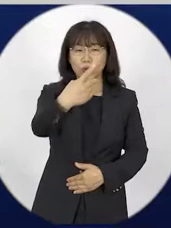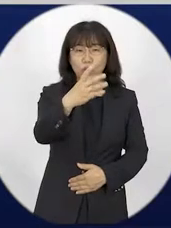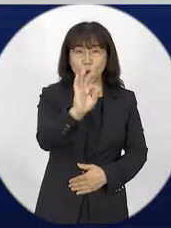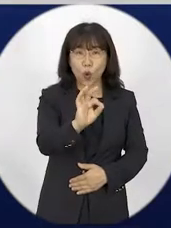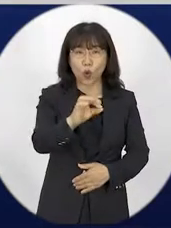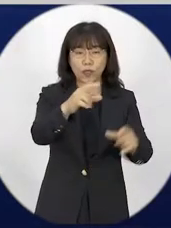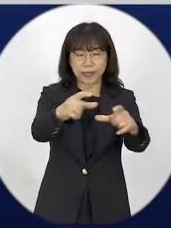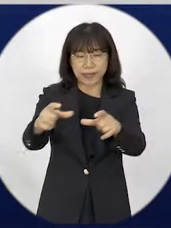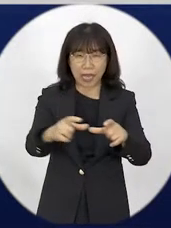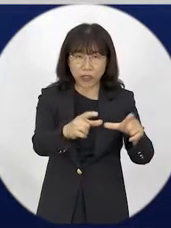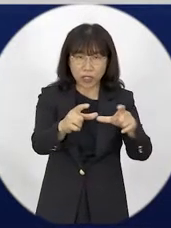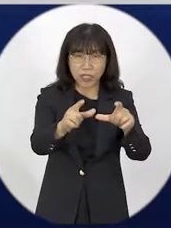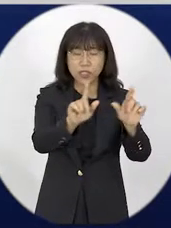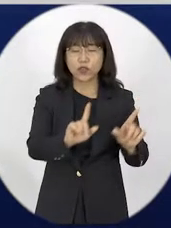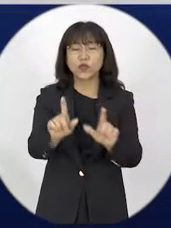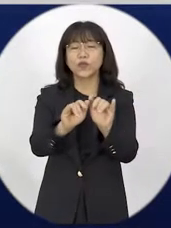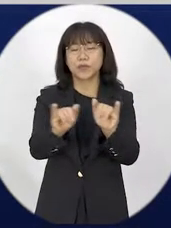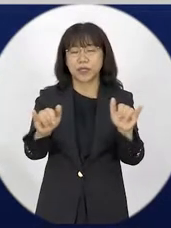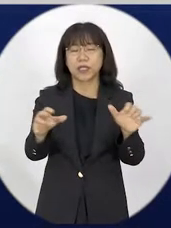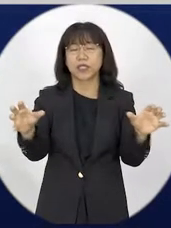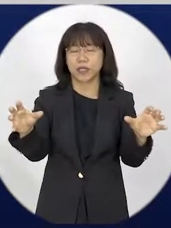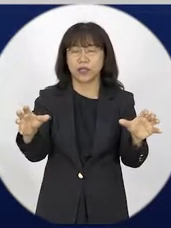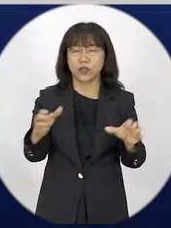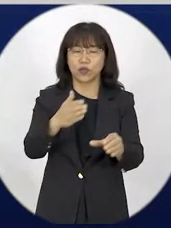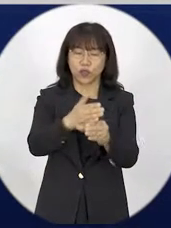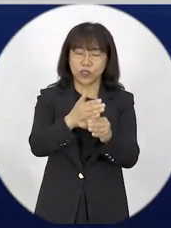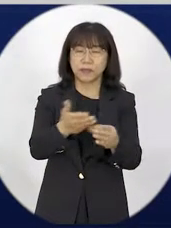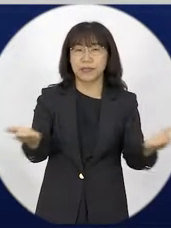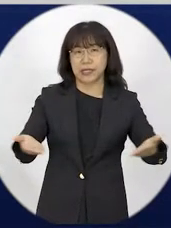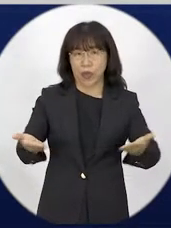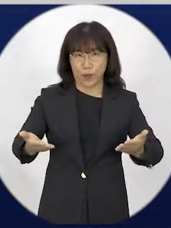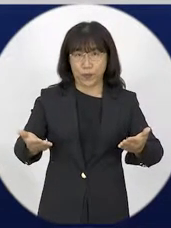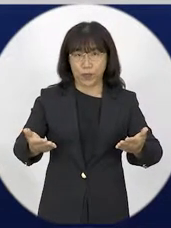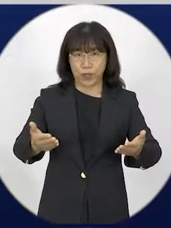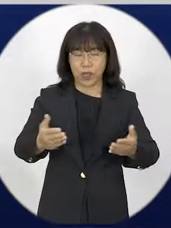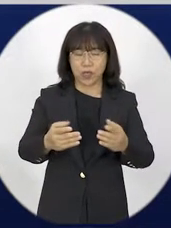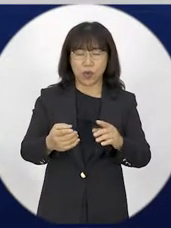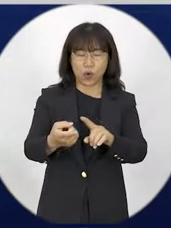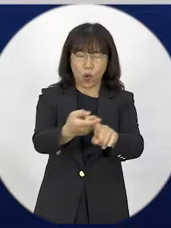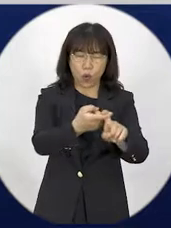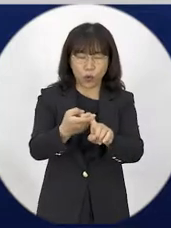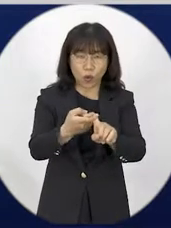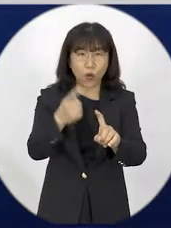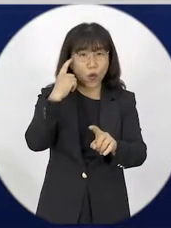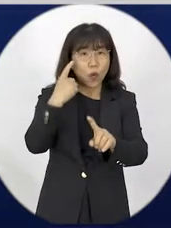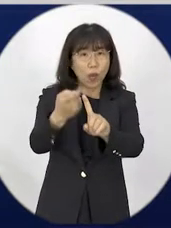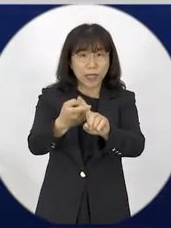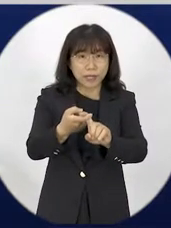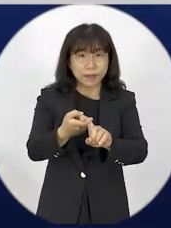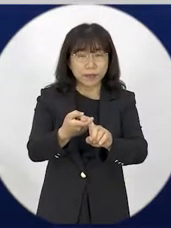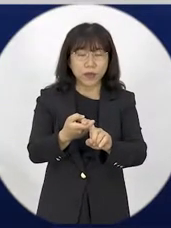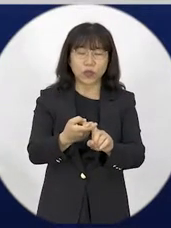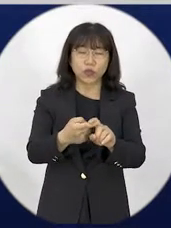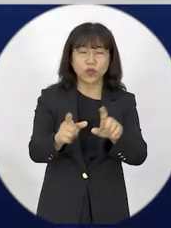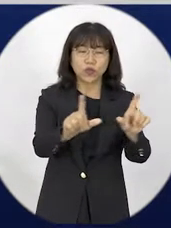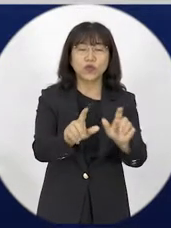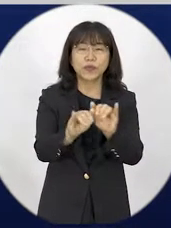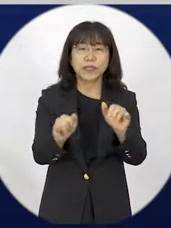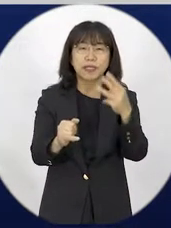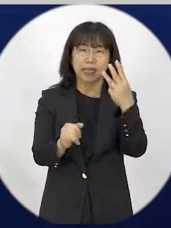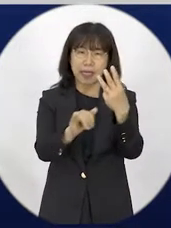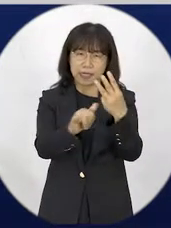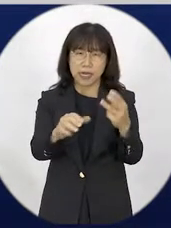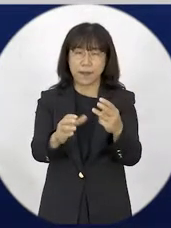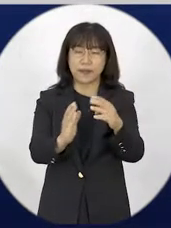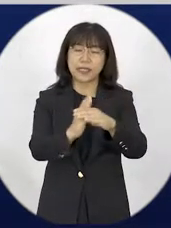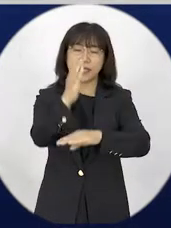동단위 주민모임 형성사업은 동을 중심으로 공통의 관심사를 가진 주민 3명 이상이 모여 마을